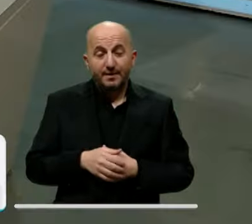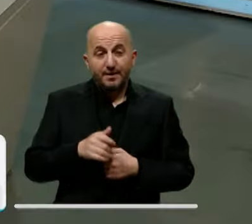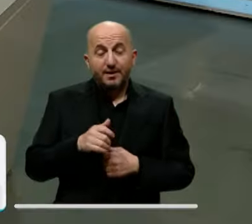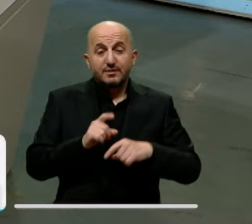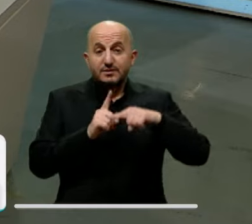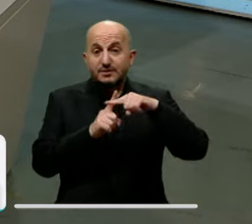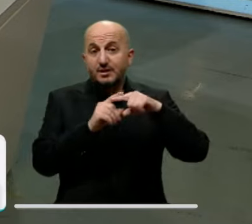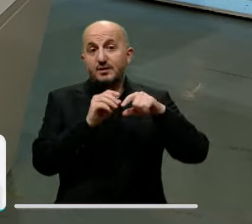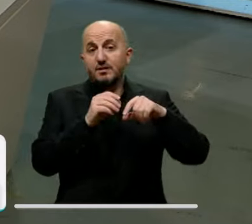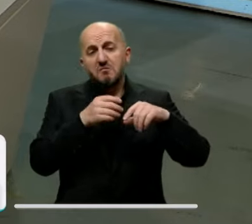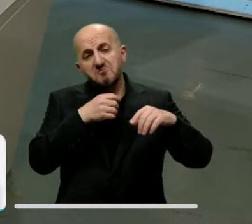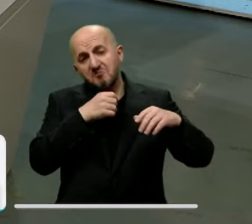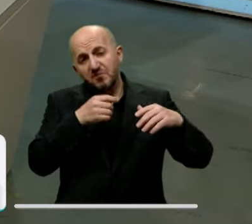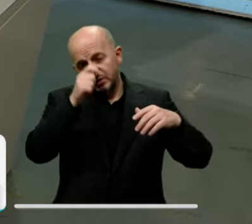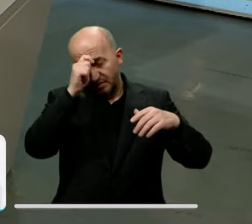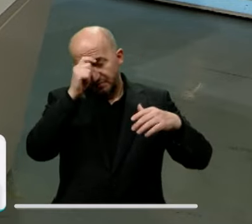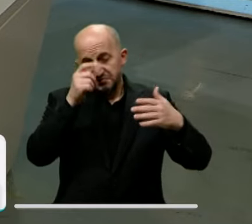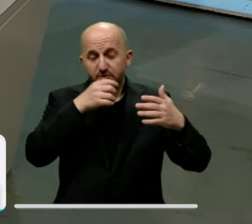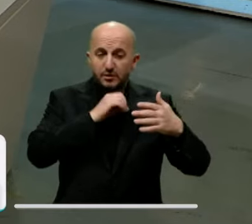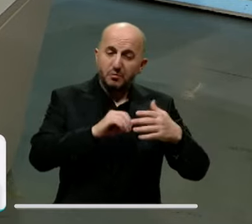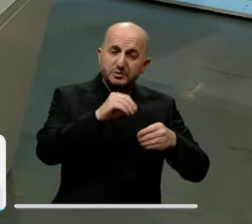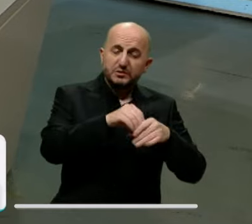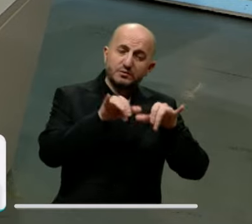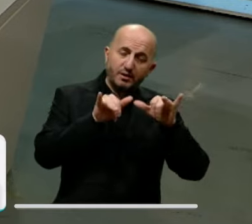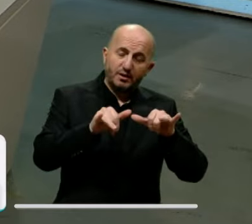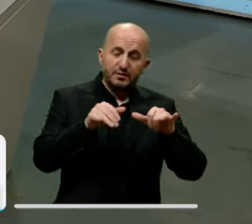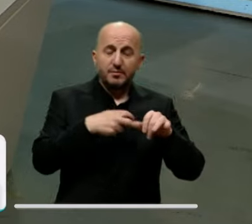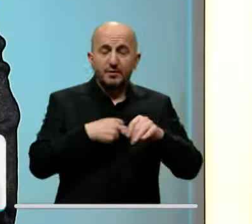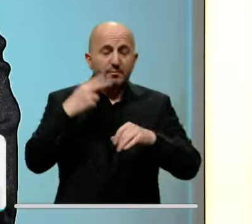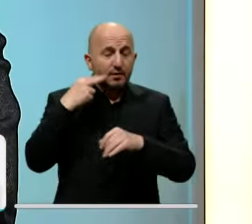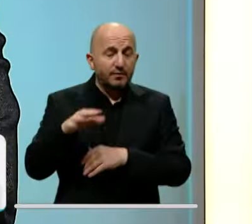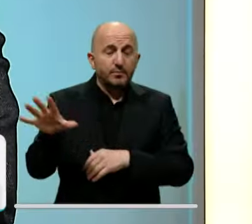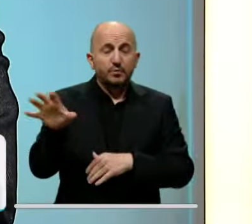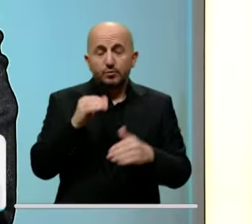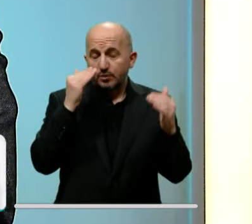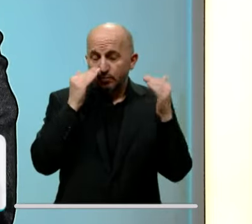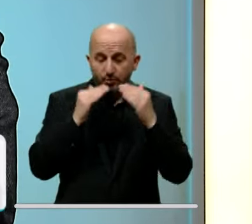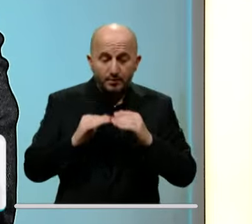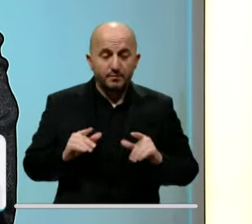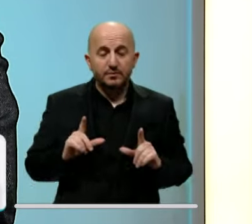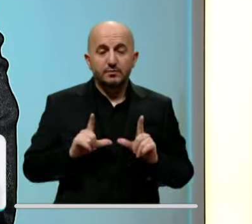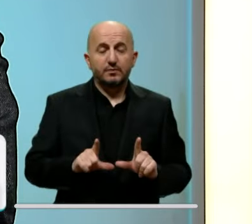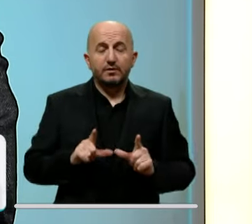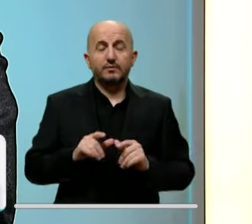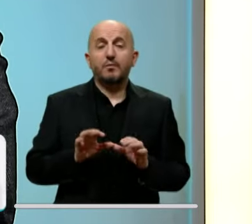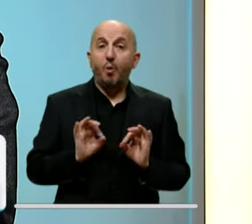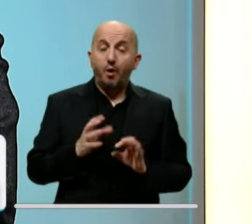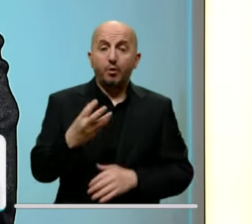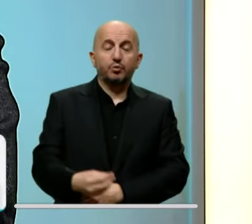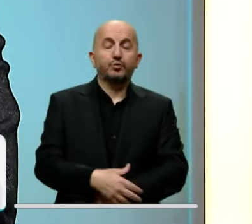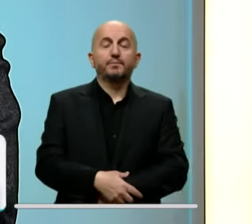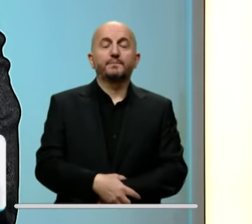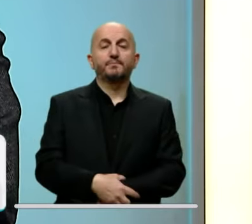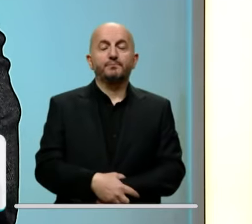için de aynı şekilde efendimiz sallallahu aleyhi ve sellem'in sünnetine ittiba etmemiz Eee Ancak bu şekilde